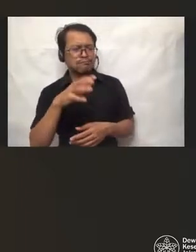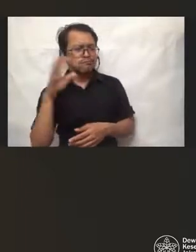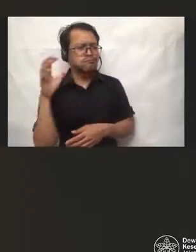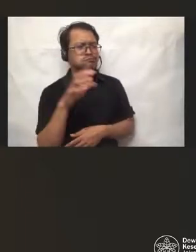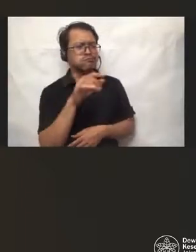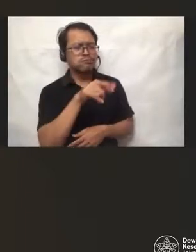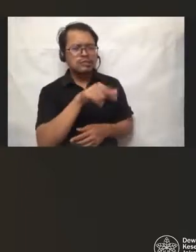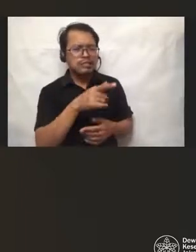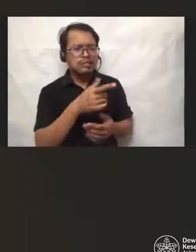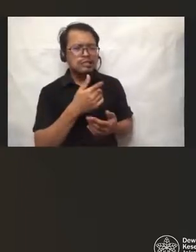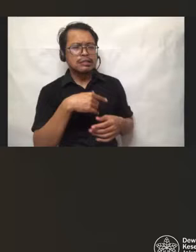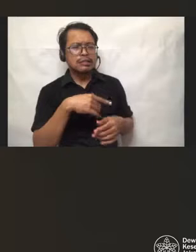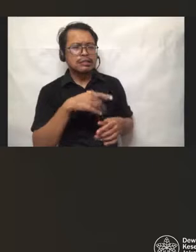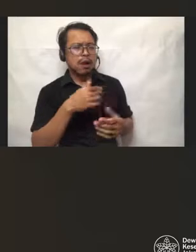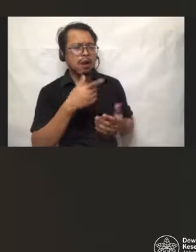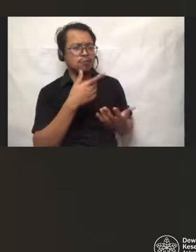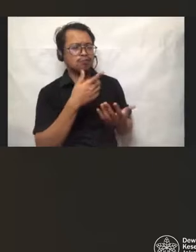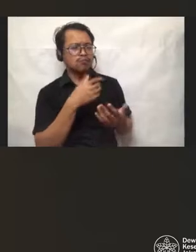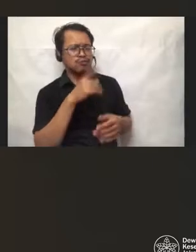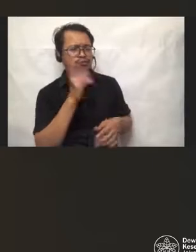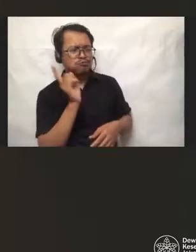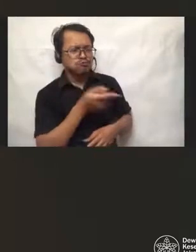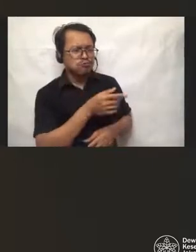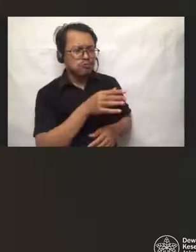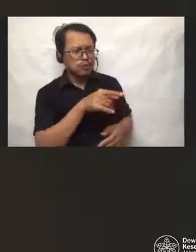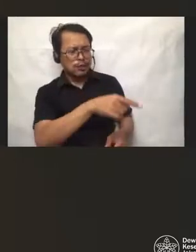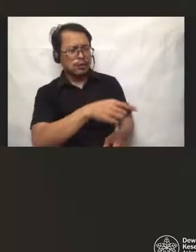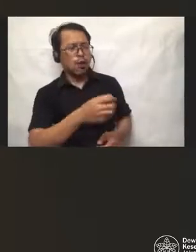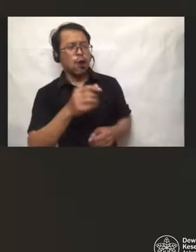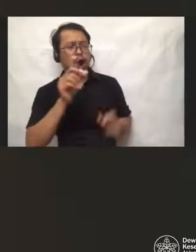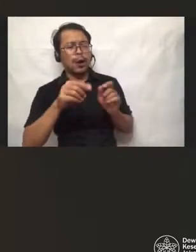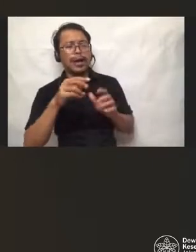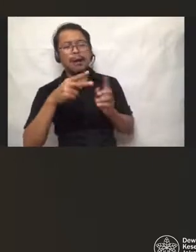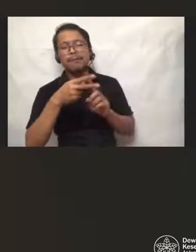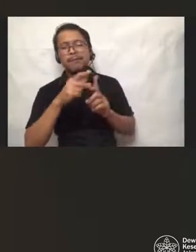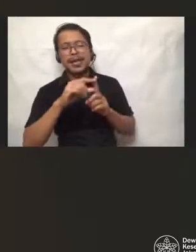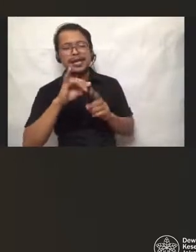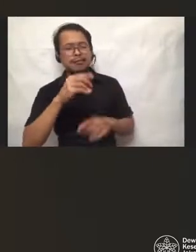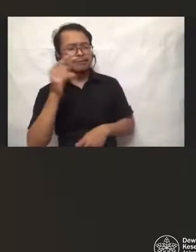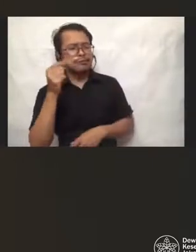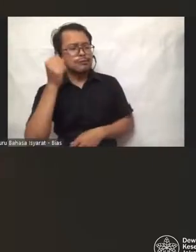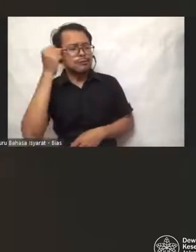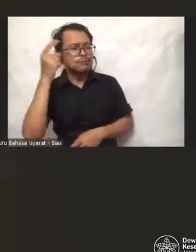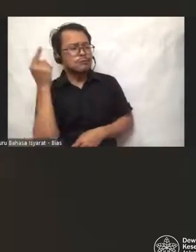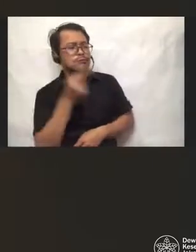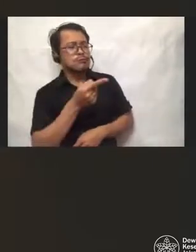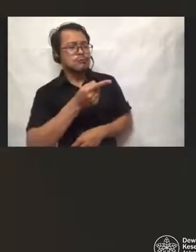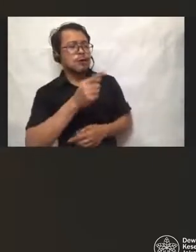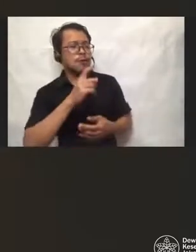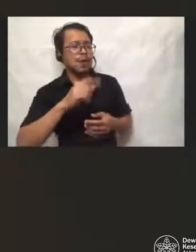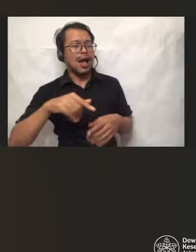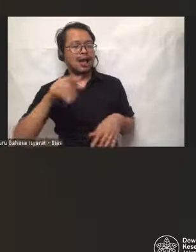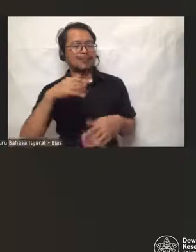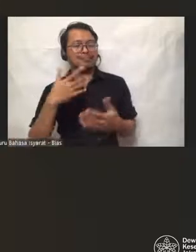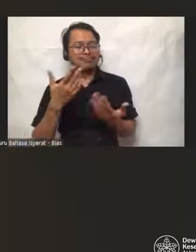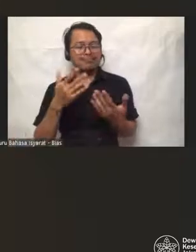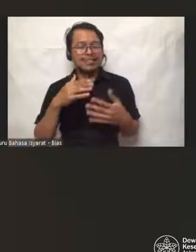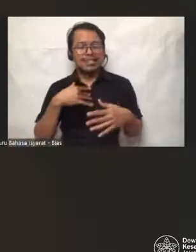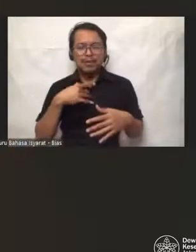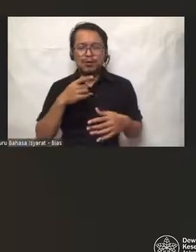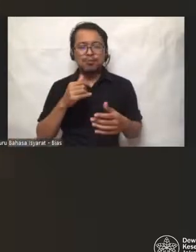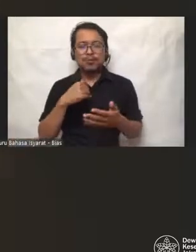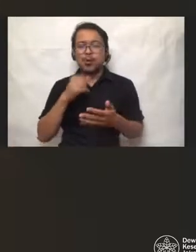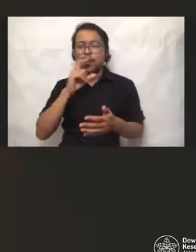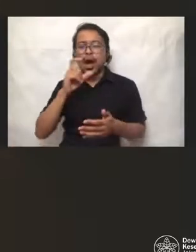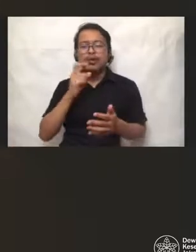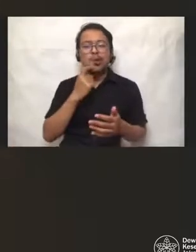padanya. Bahkan sebagian sambil menunjuk tangan. Saya pun mencari polisi berseragam agar lebih aman. Tapi tak seorang